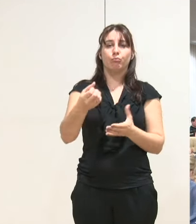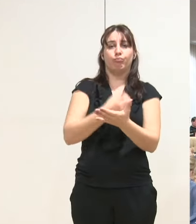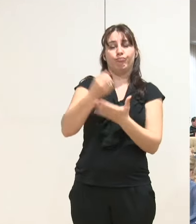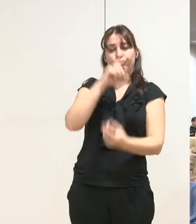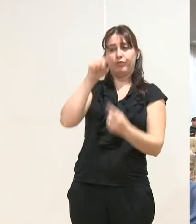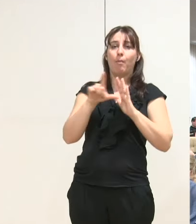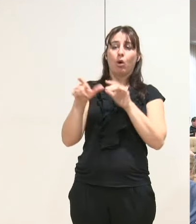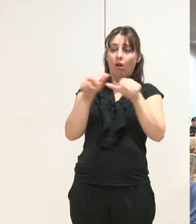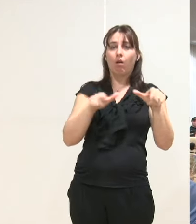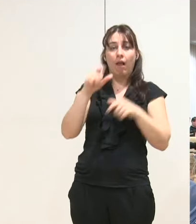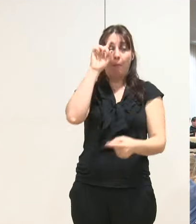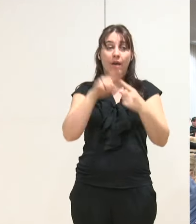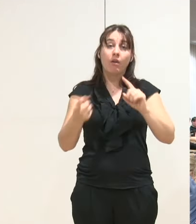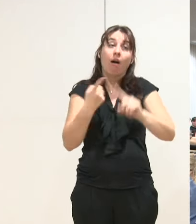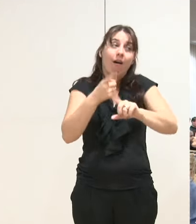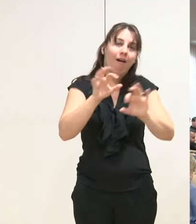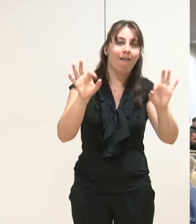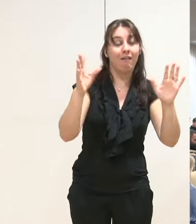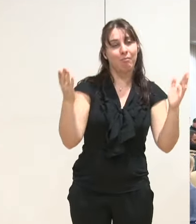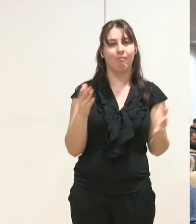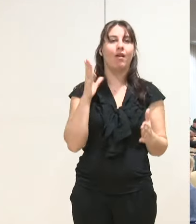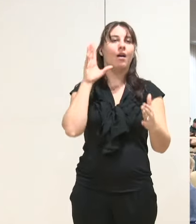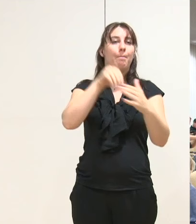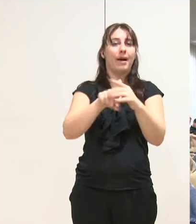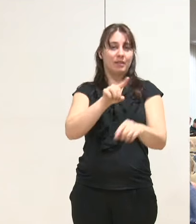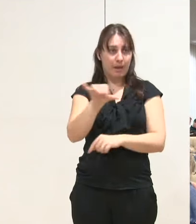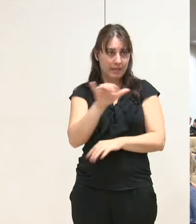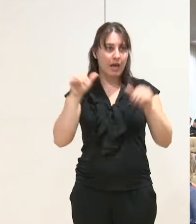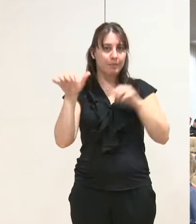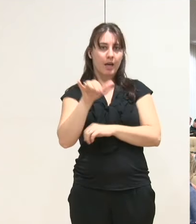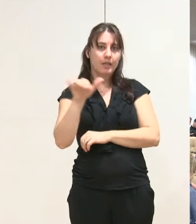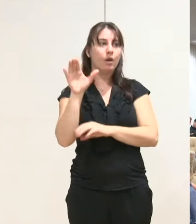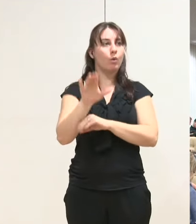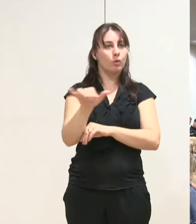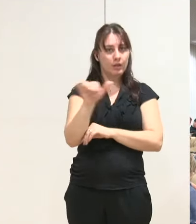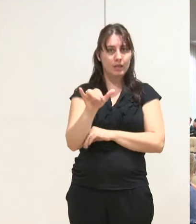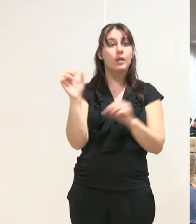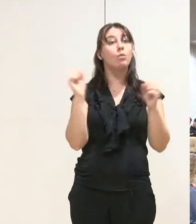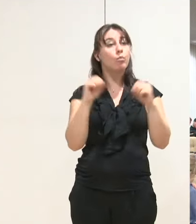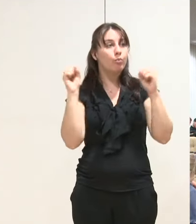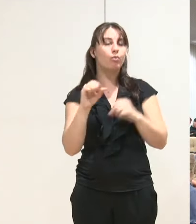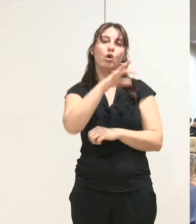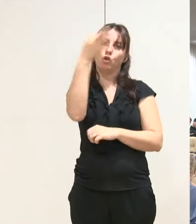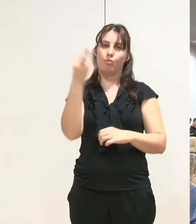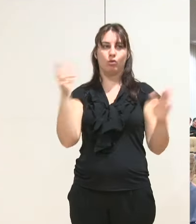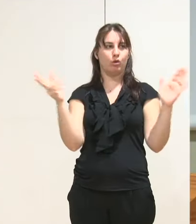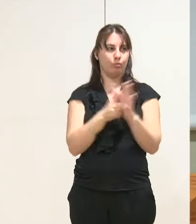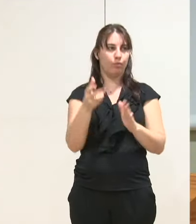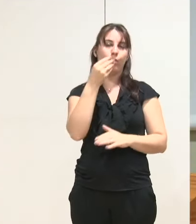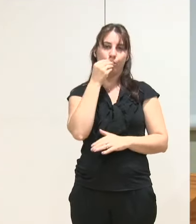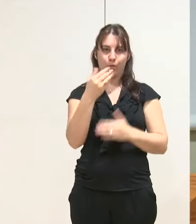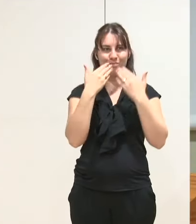contrôle de l'égalité je pense pas qu'il y a un enjeu majeur qui ne prend pas part au vote qui s'abstient qui est contre qui est pour unanimité merci merci